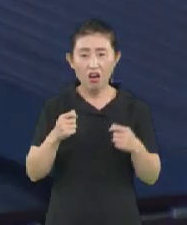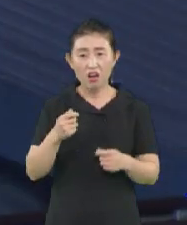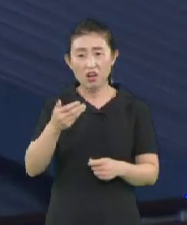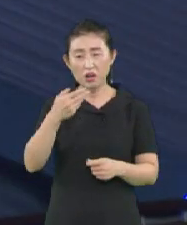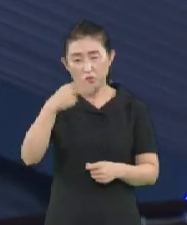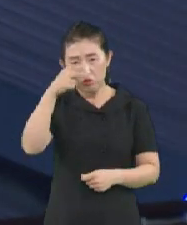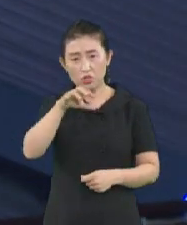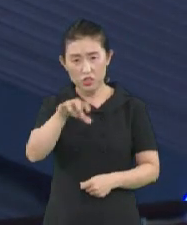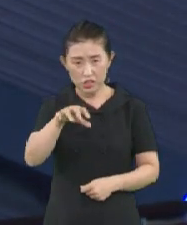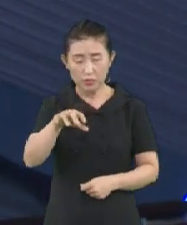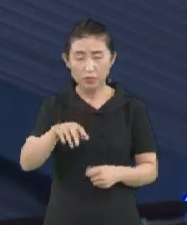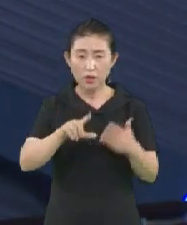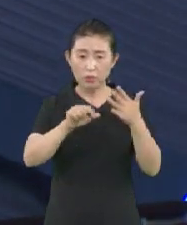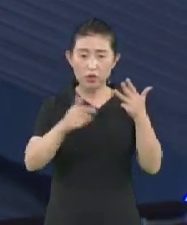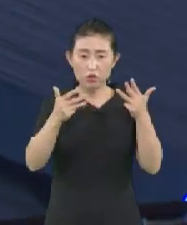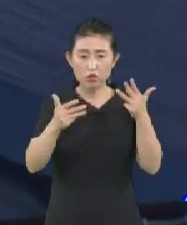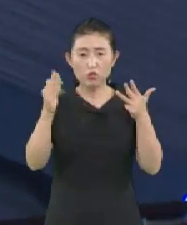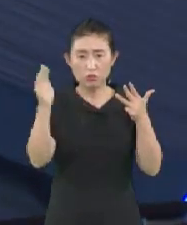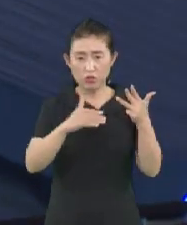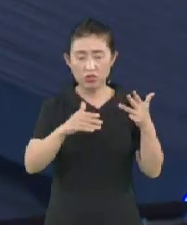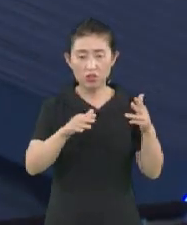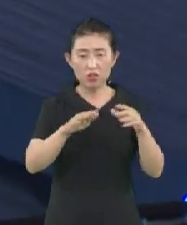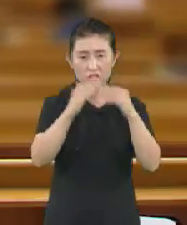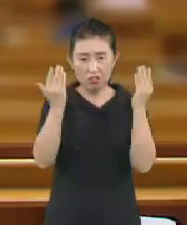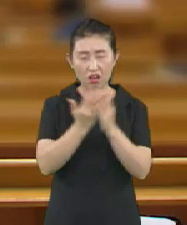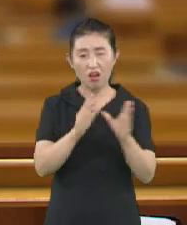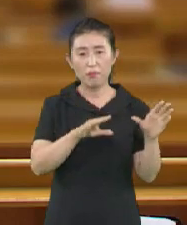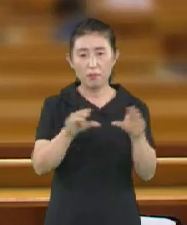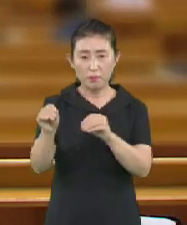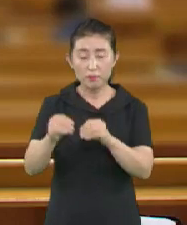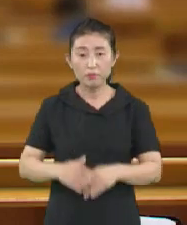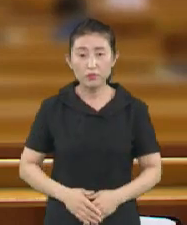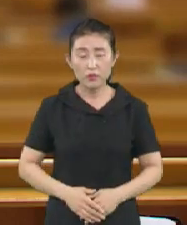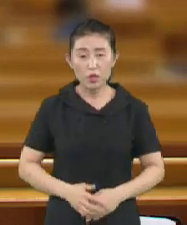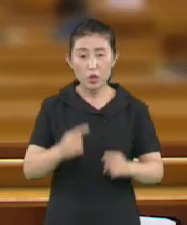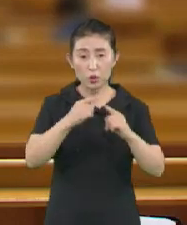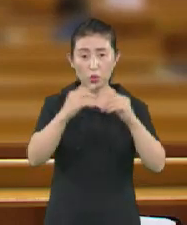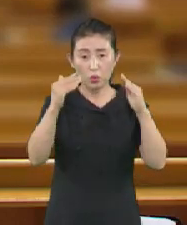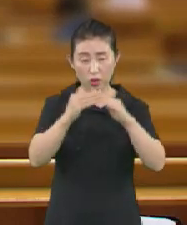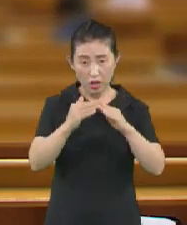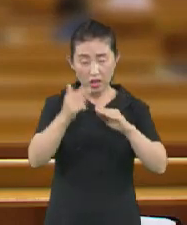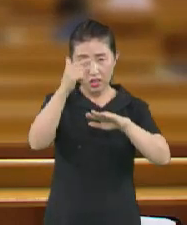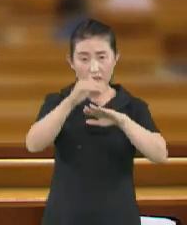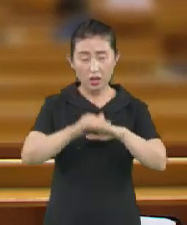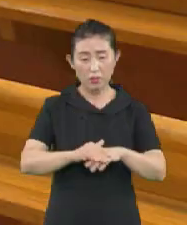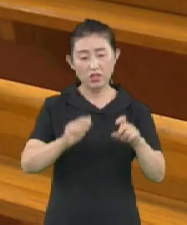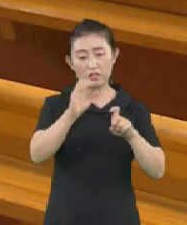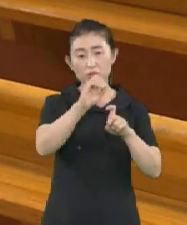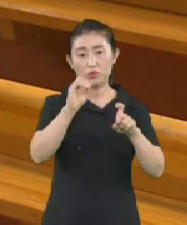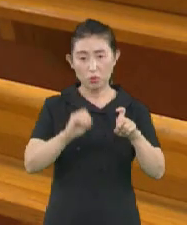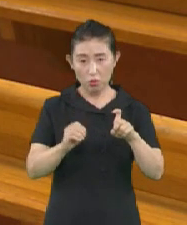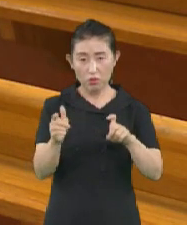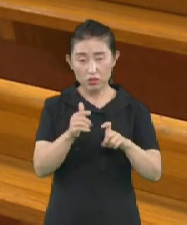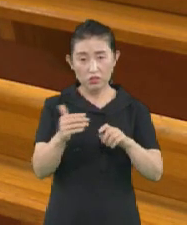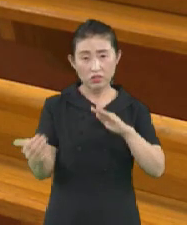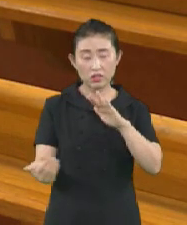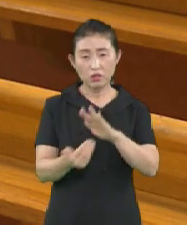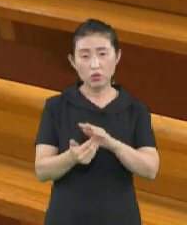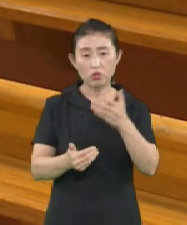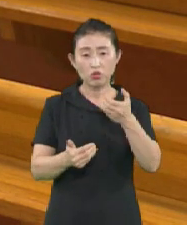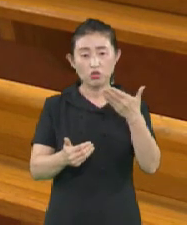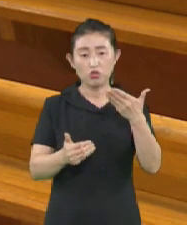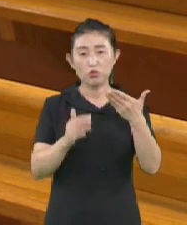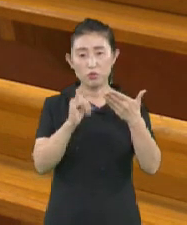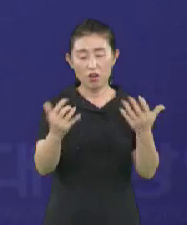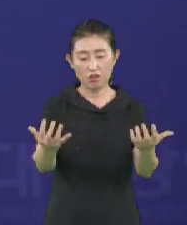집합금지시설로 포함되면서 9일부터는 영업을 할 수 없게 됐습니다. 종교시설은 수용인원 10% 이내로 하되 최대